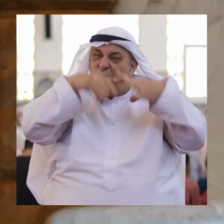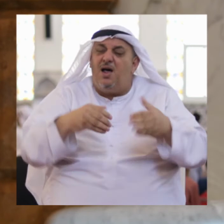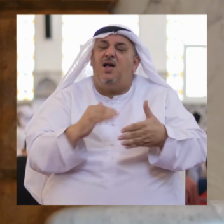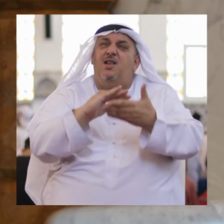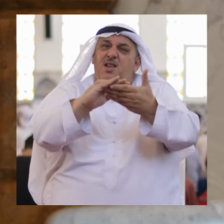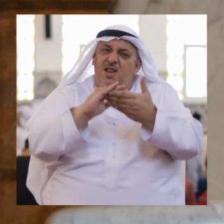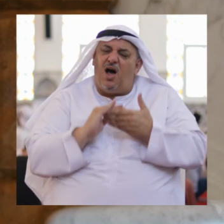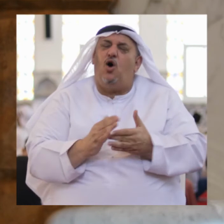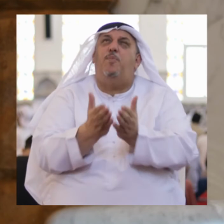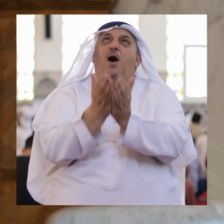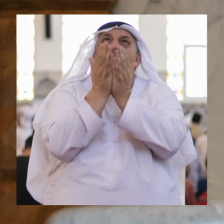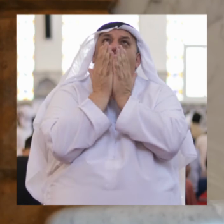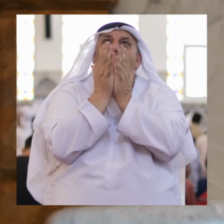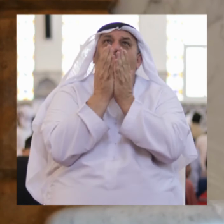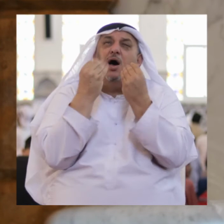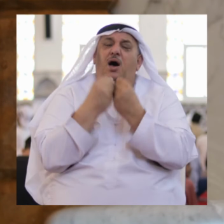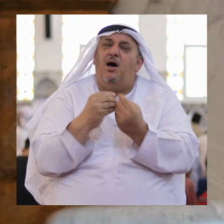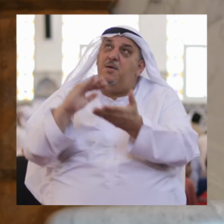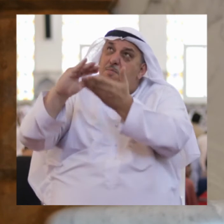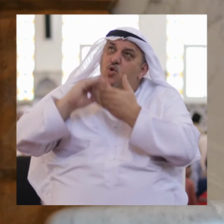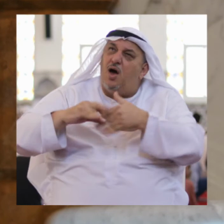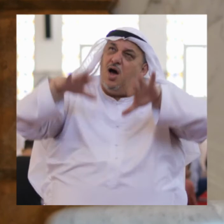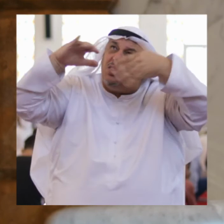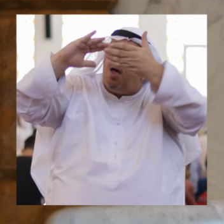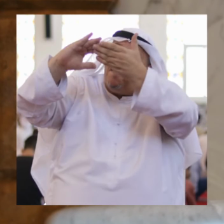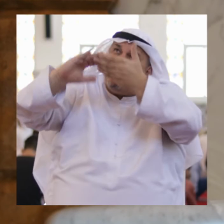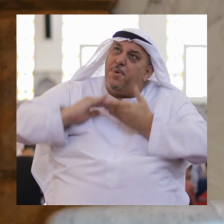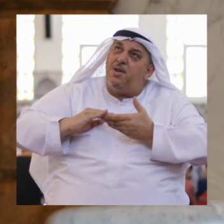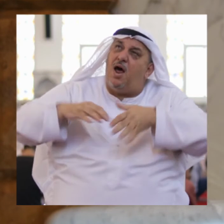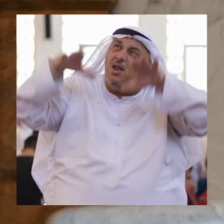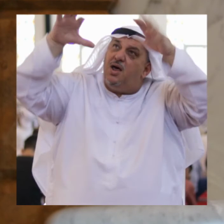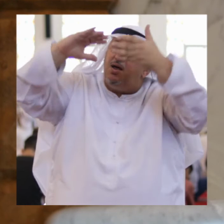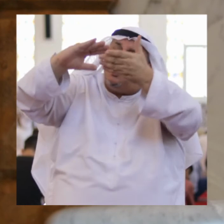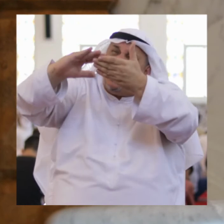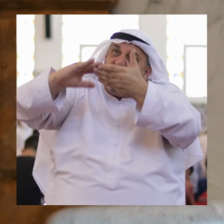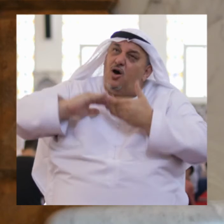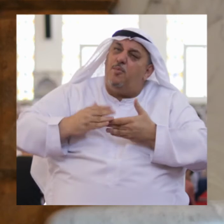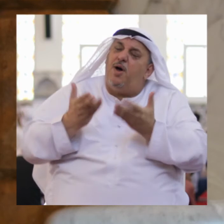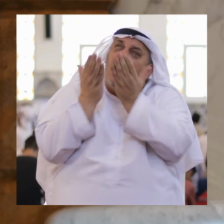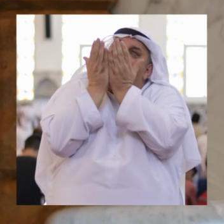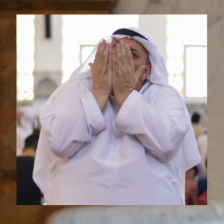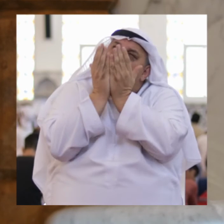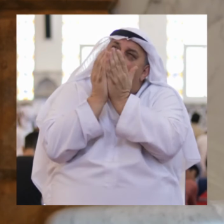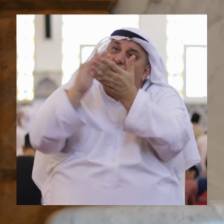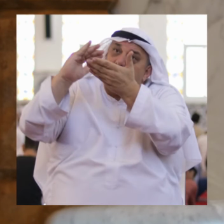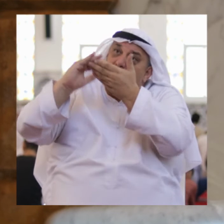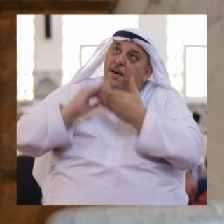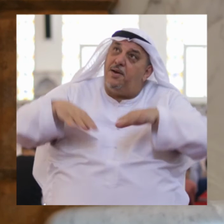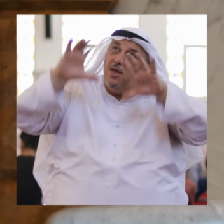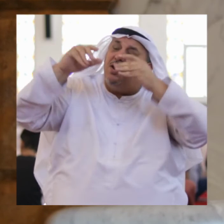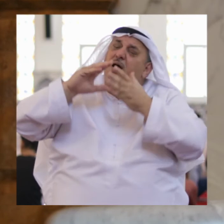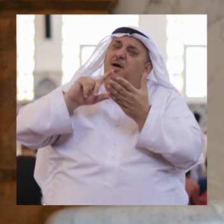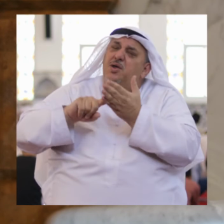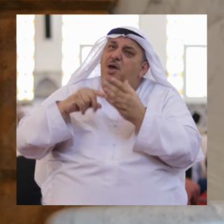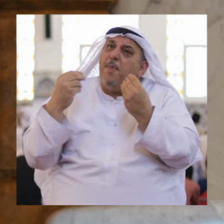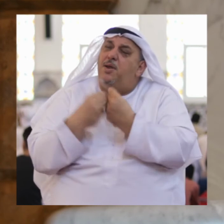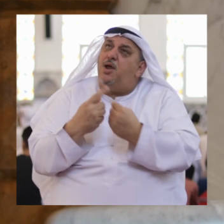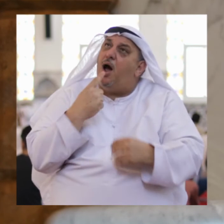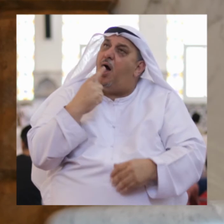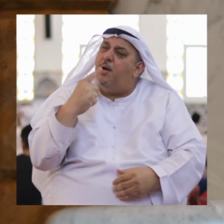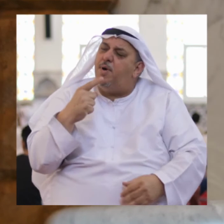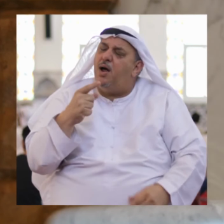اللهم اغثنا اللهم اغثنا اللهم اغثنا غيثا مغيثا